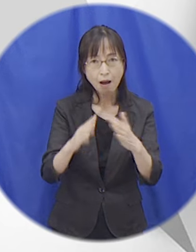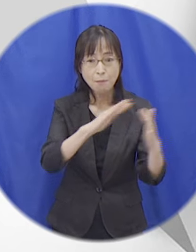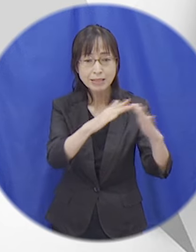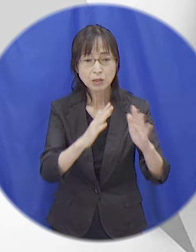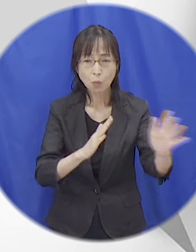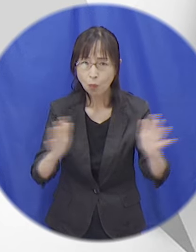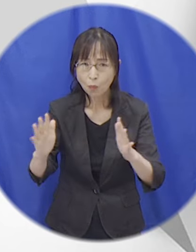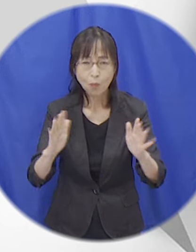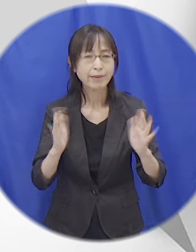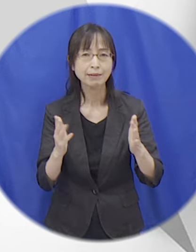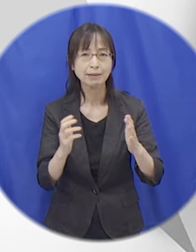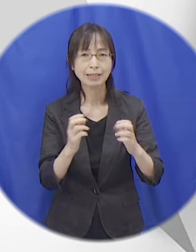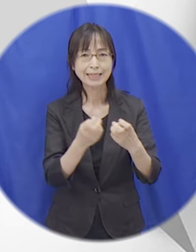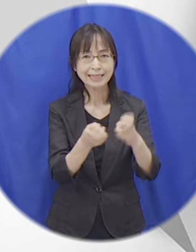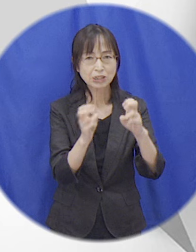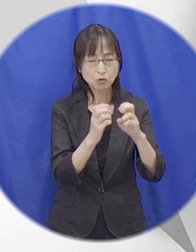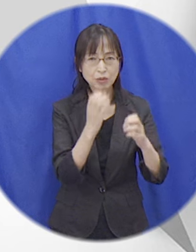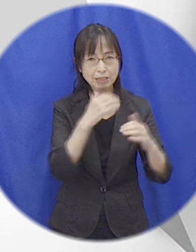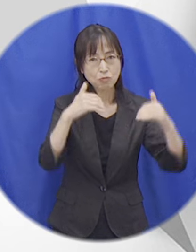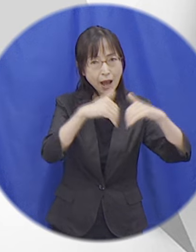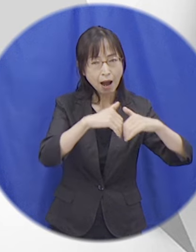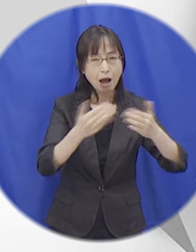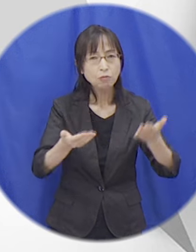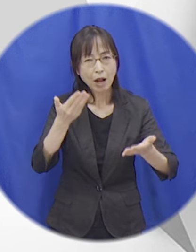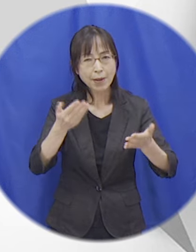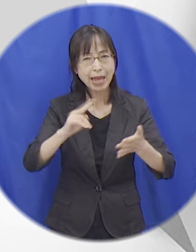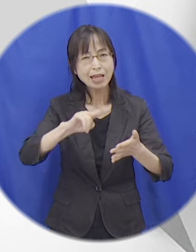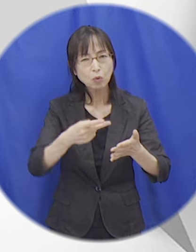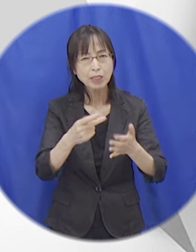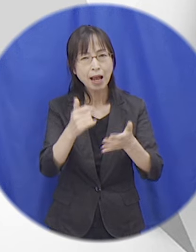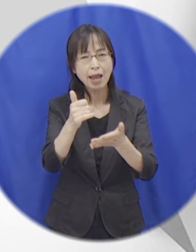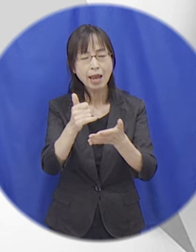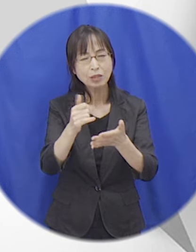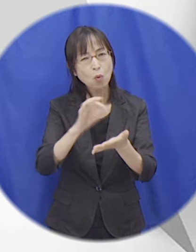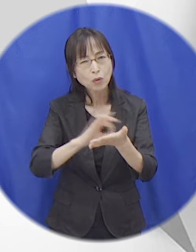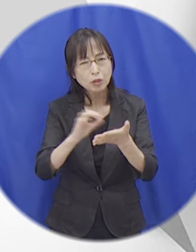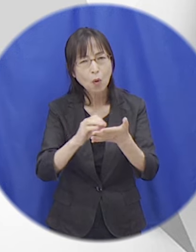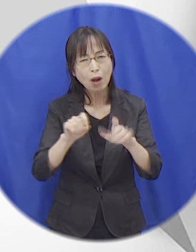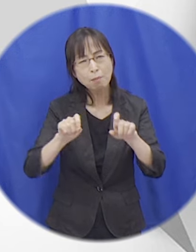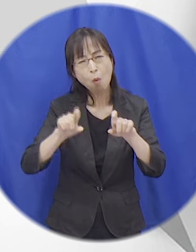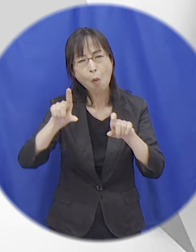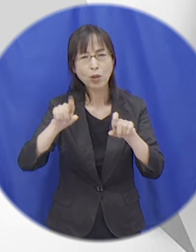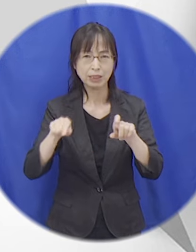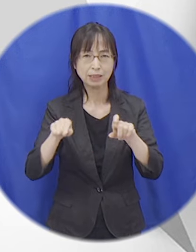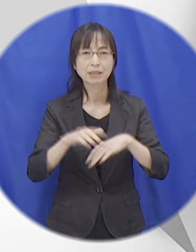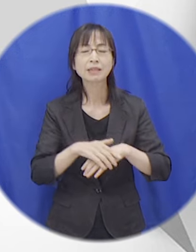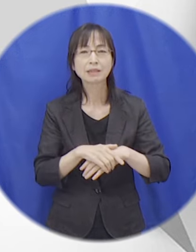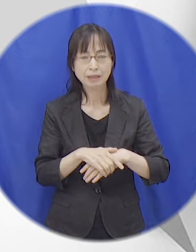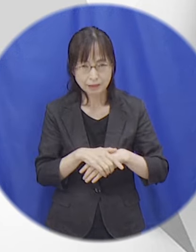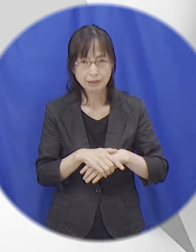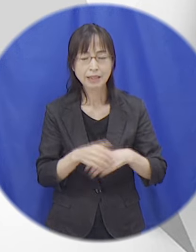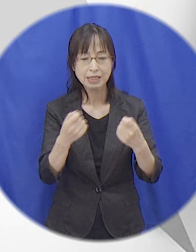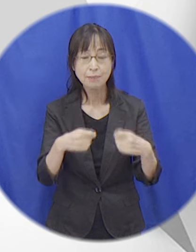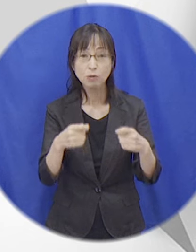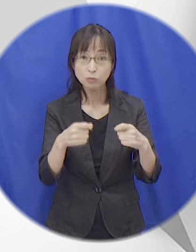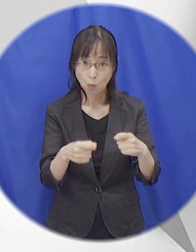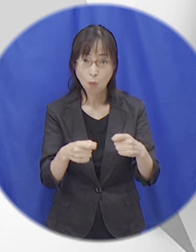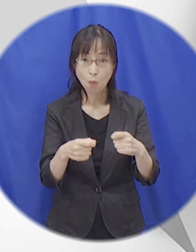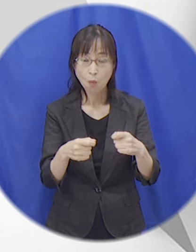ね、新宿や渋谷駅と比較しても乗り換え利用が多いような状況になっております。さらにですね、池袋